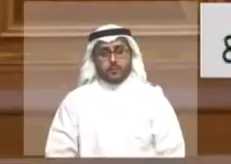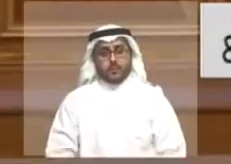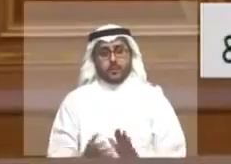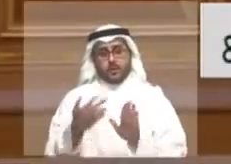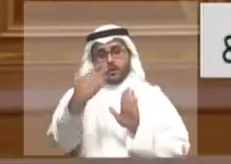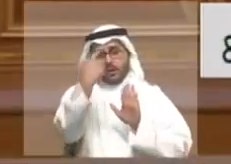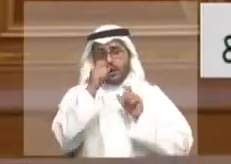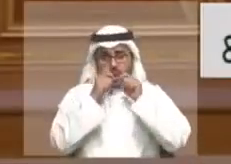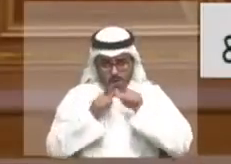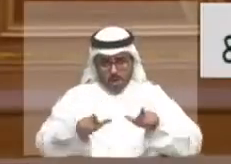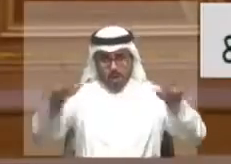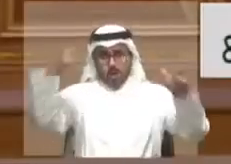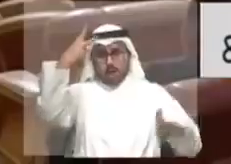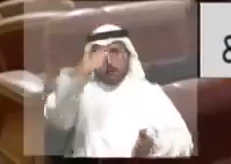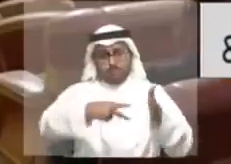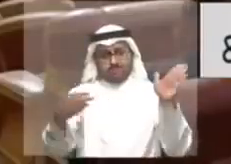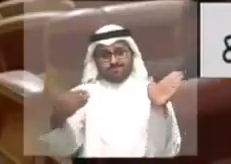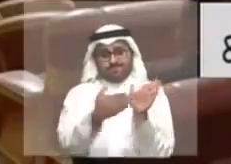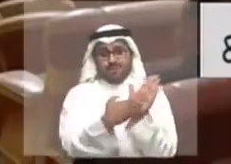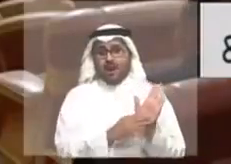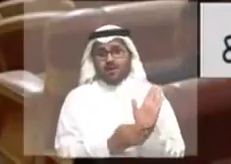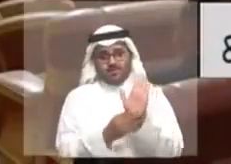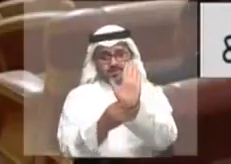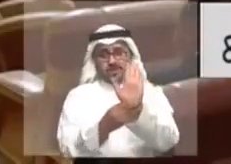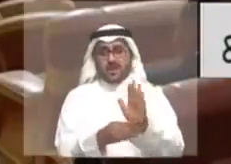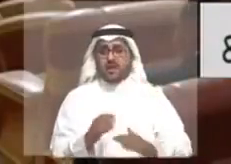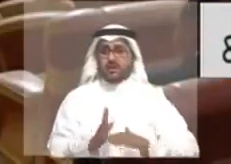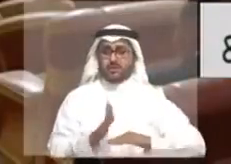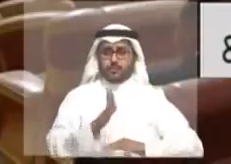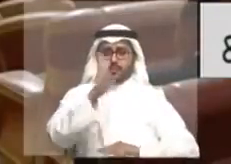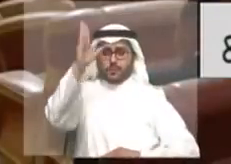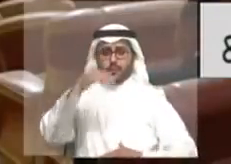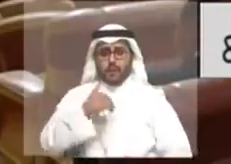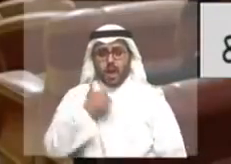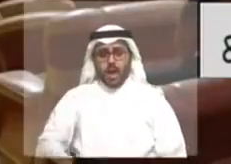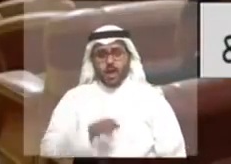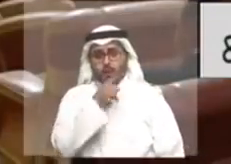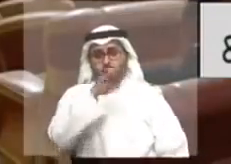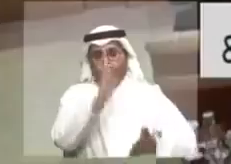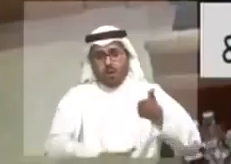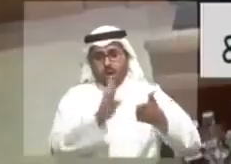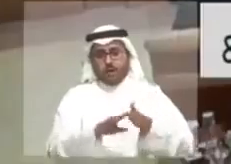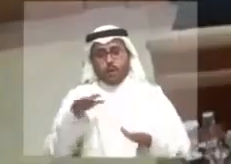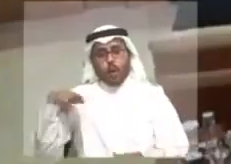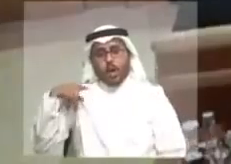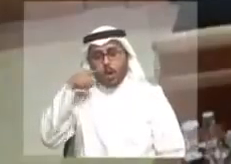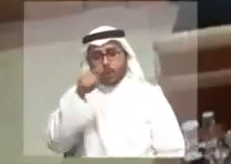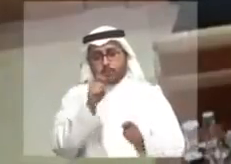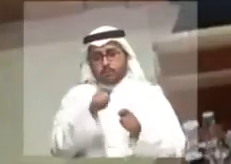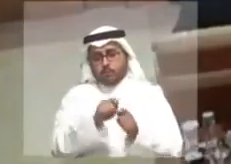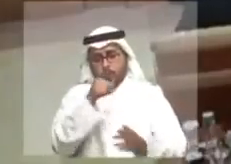البيان الختامي لقمة القدس يدين استهداف المملكة بصواريخ باليستية حوثية إيرانية الصنع.